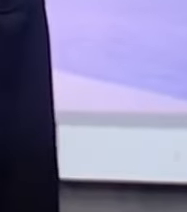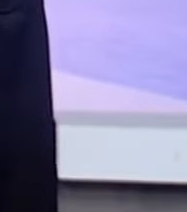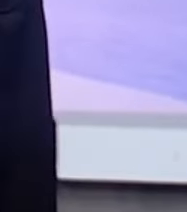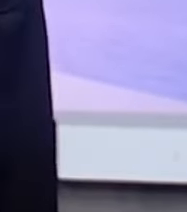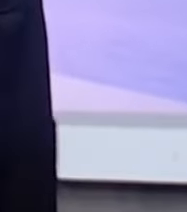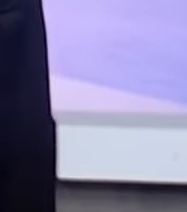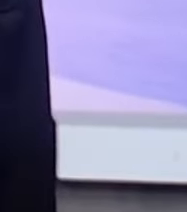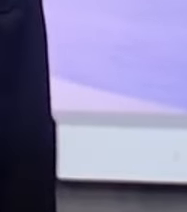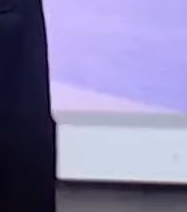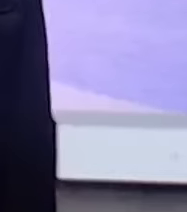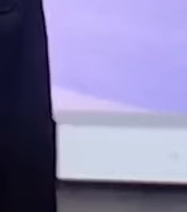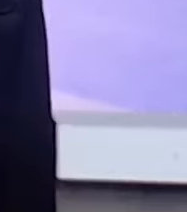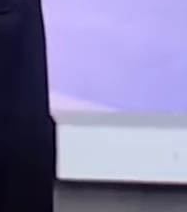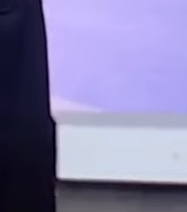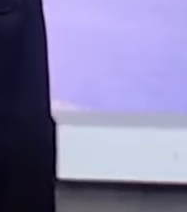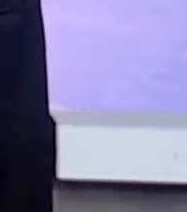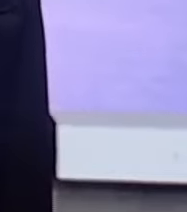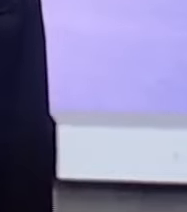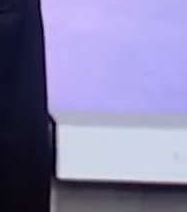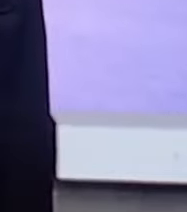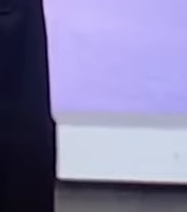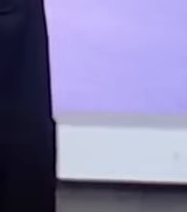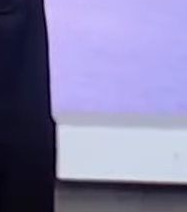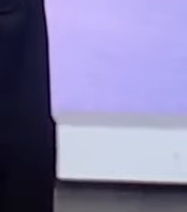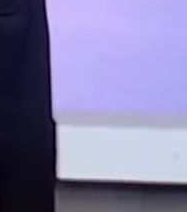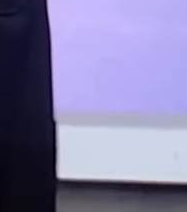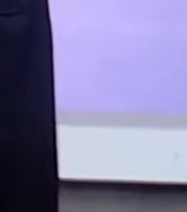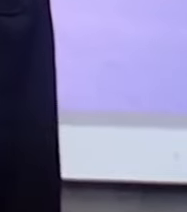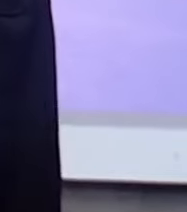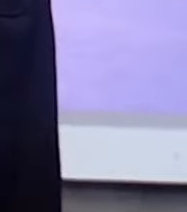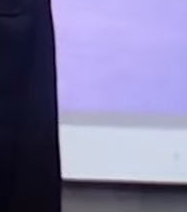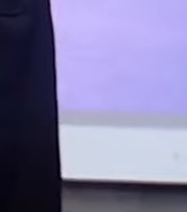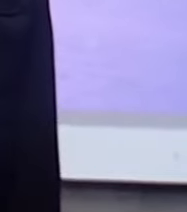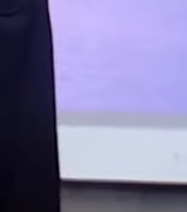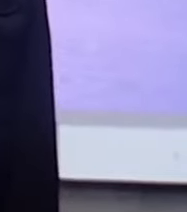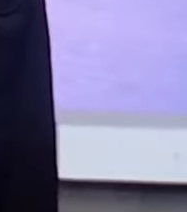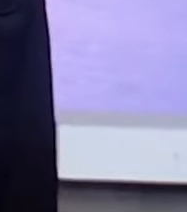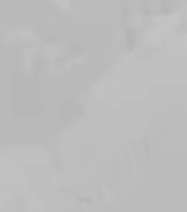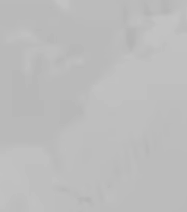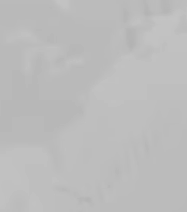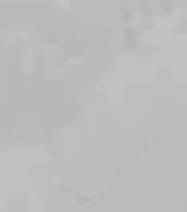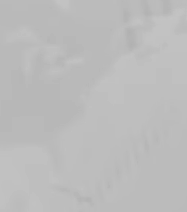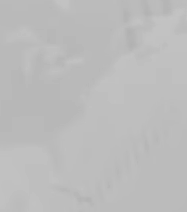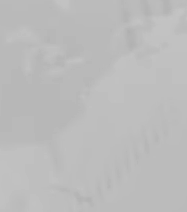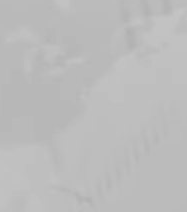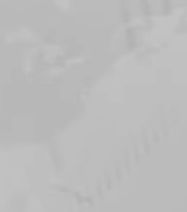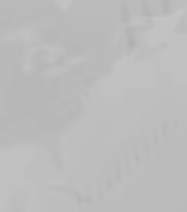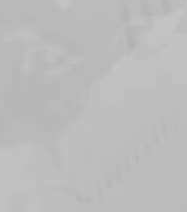samahan niyo kami sa GMA Pinoy TV at sa www.gmanews.tv.